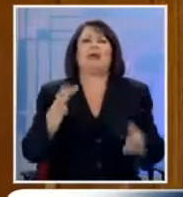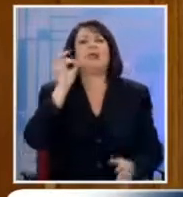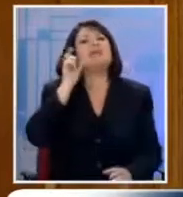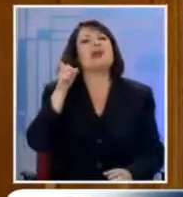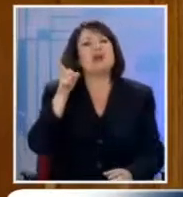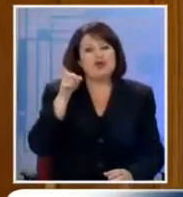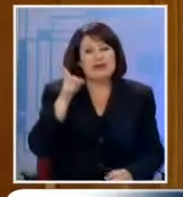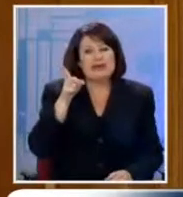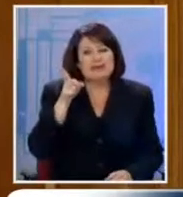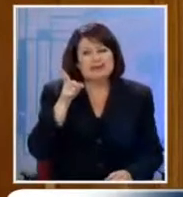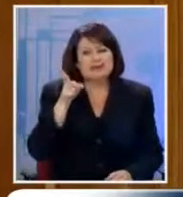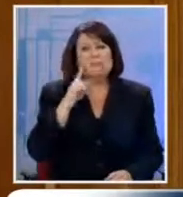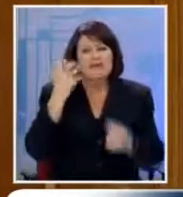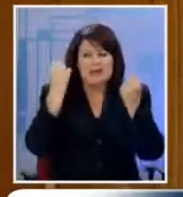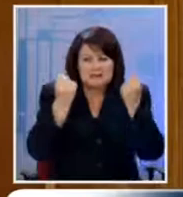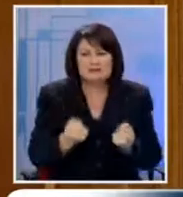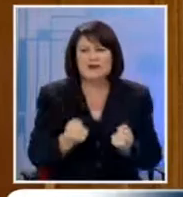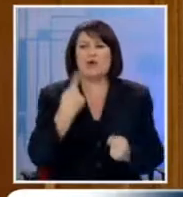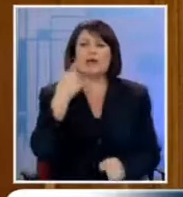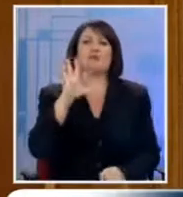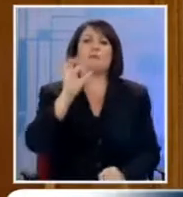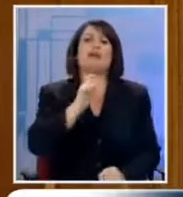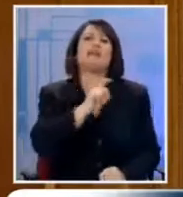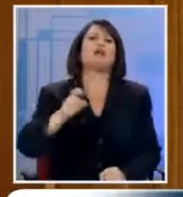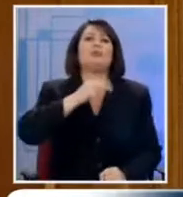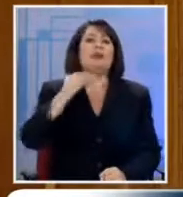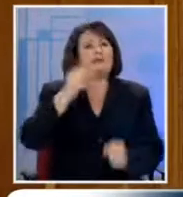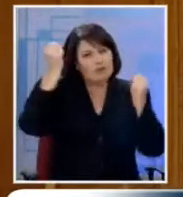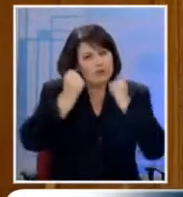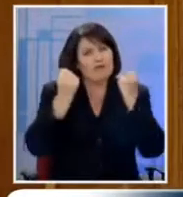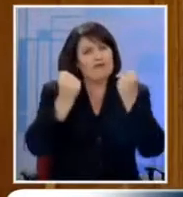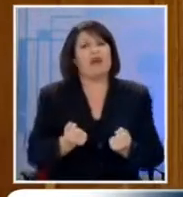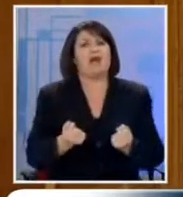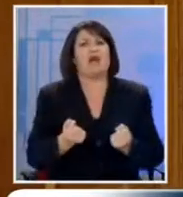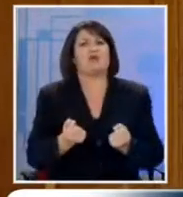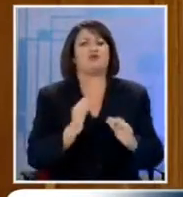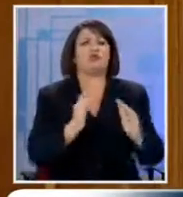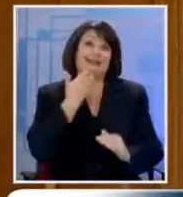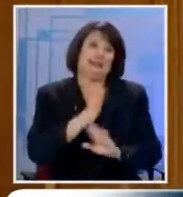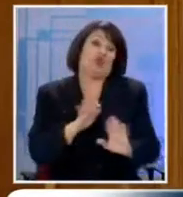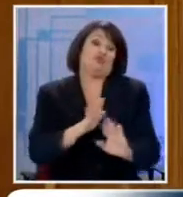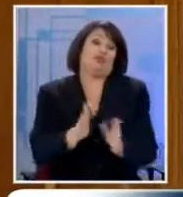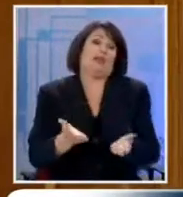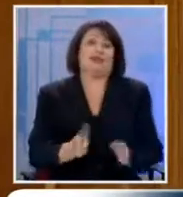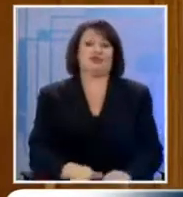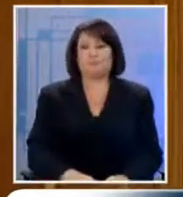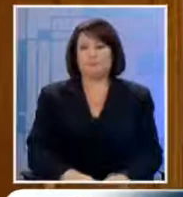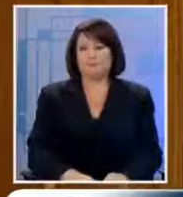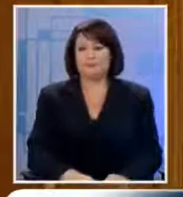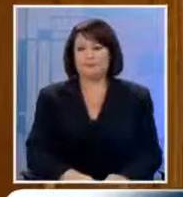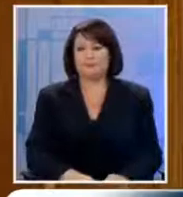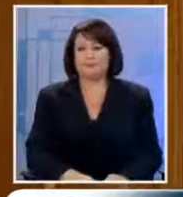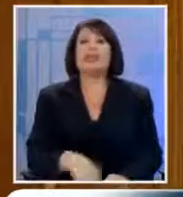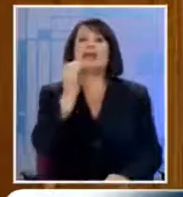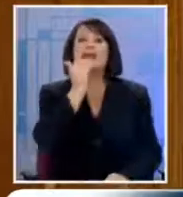Θεσσαλονικαίων, ενώ επιβαρύνονται με 150 εκατομμύρια ευρώ, διασφαλίζοντας έτσι τα κέρδη των μετόχων. Ευχαριστούμε πολύ.